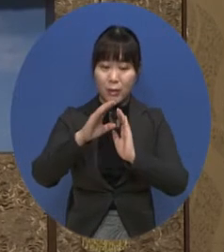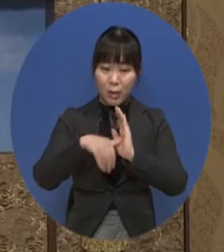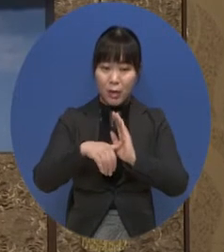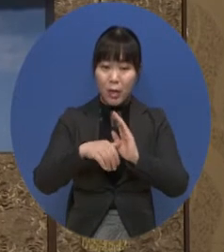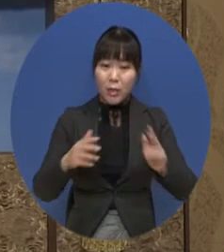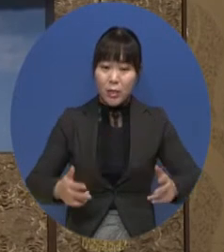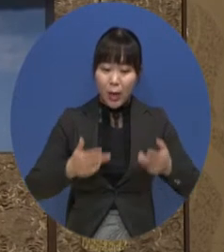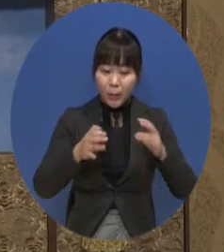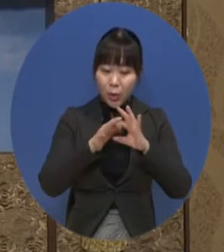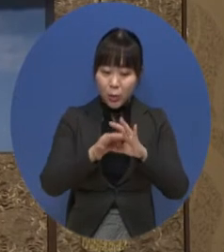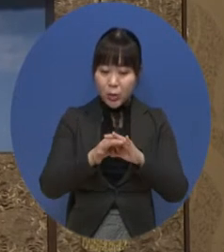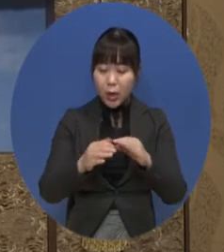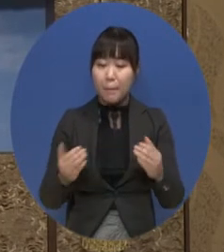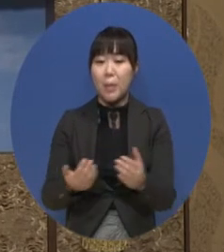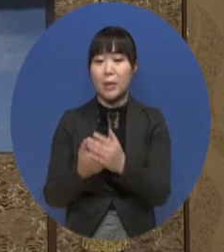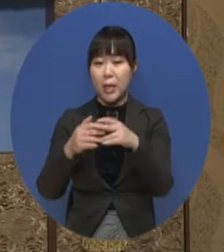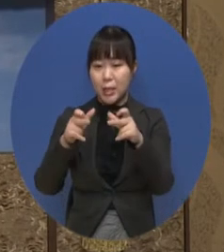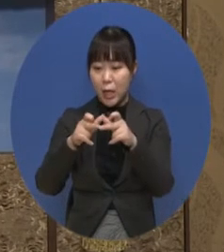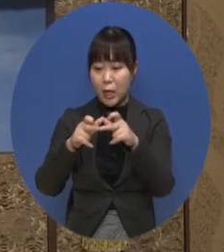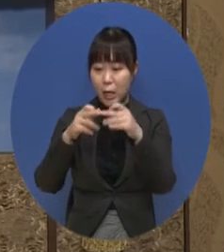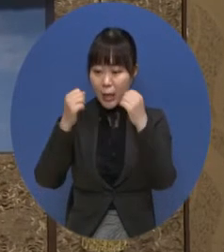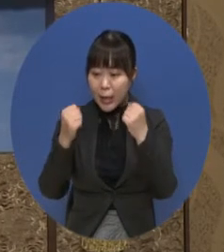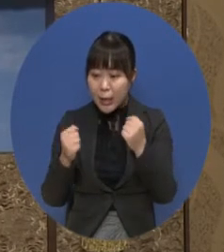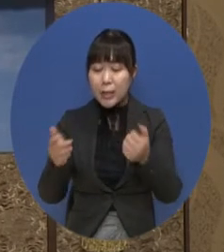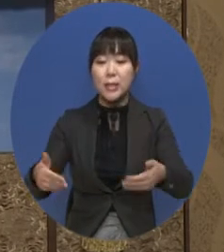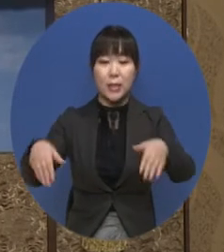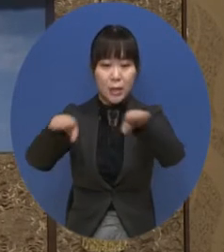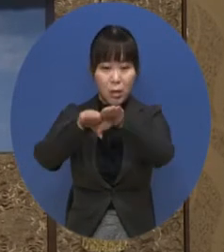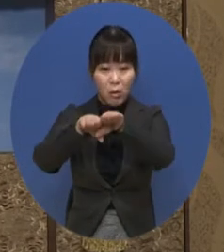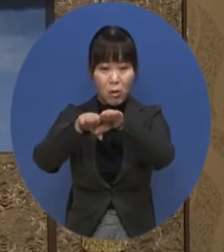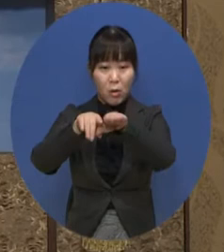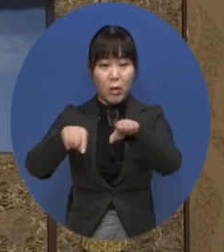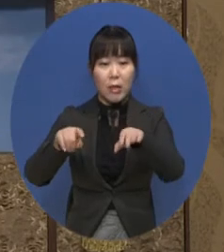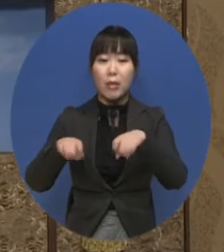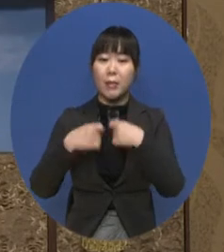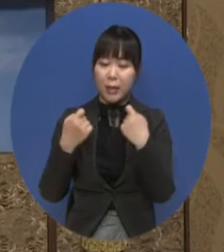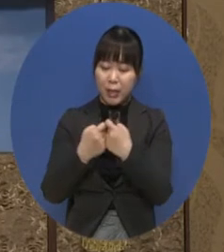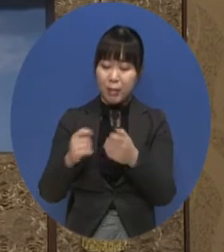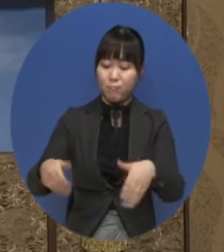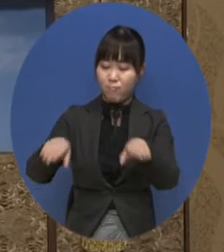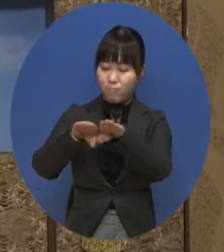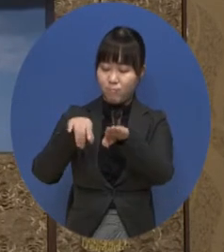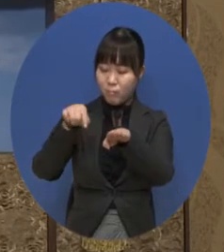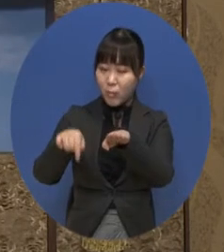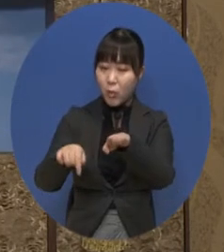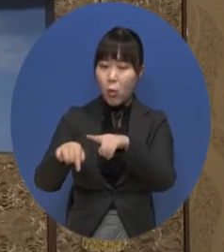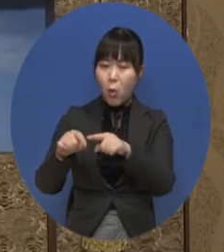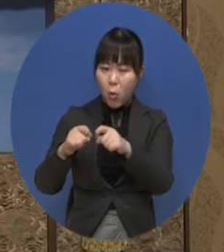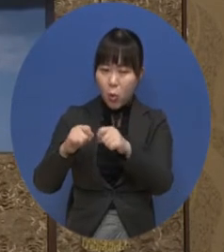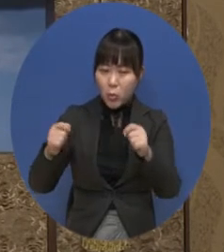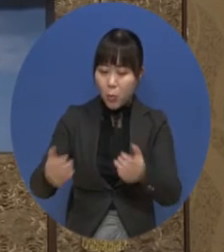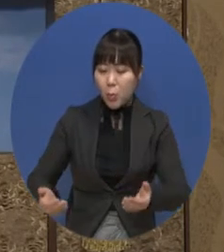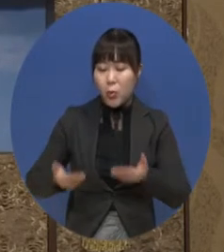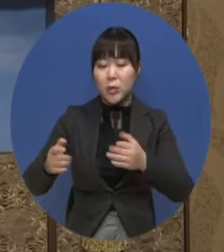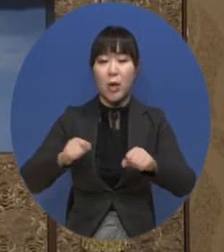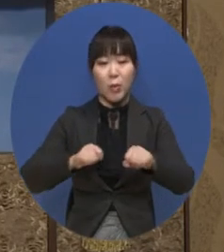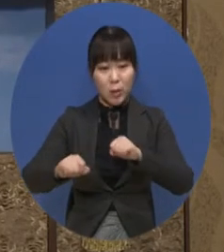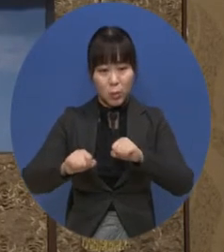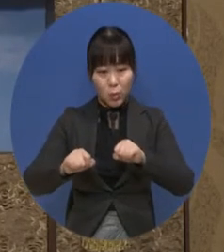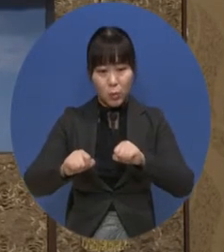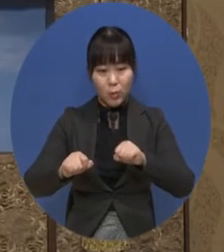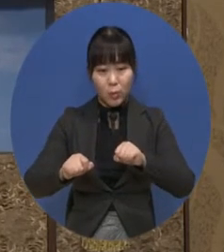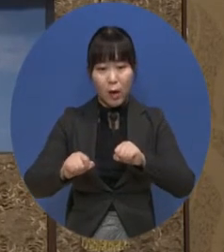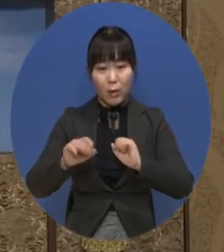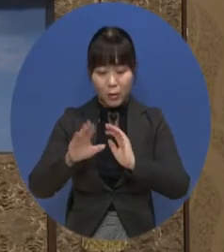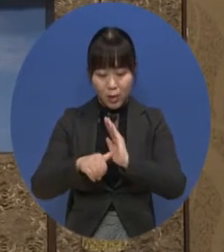통해 발달장애인들이 거주하는 시설, 그때 당시 미인관 시설이었는데 그 시설에서 오랜 기간 봉사활동을 하면서